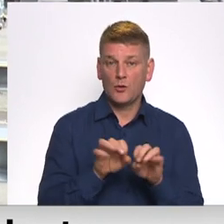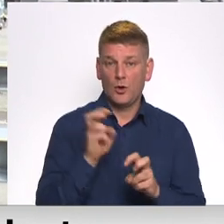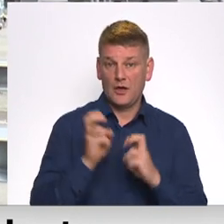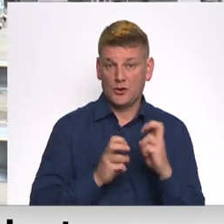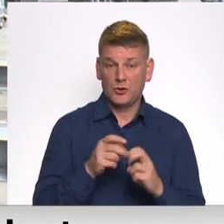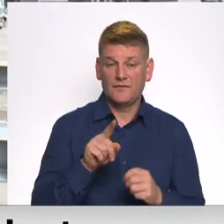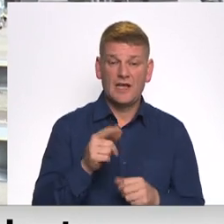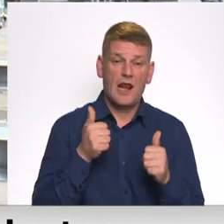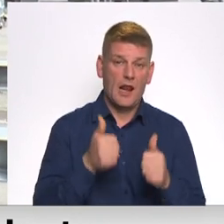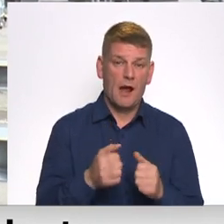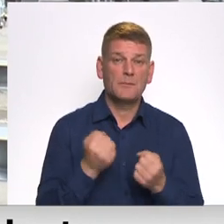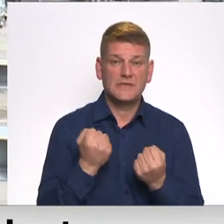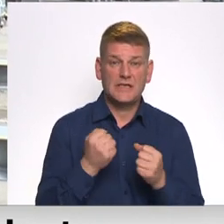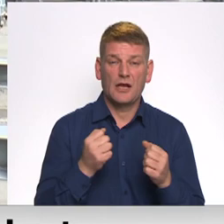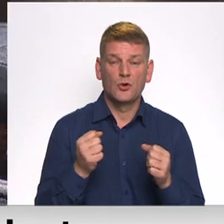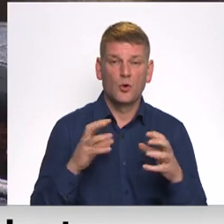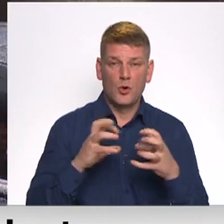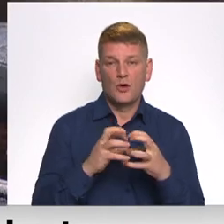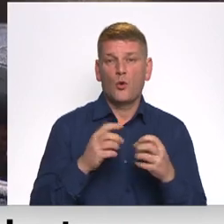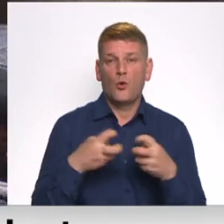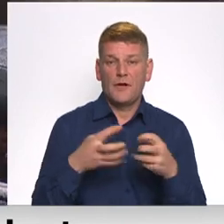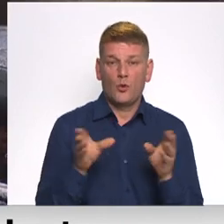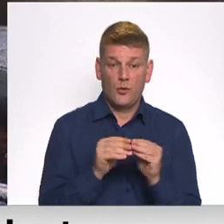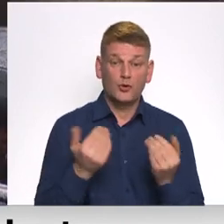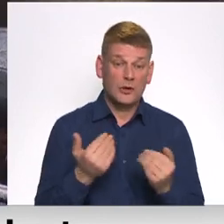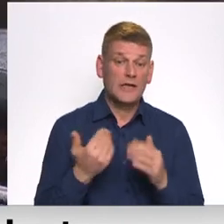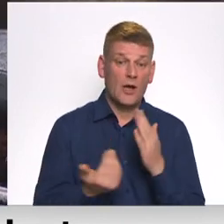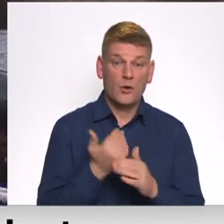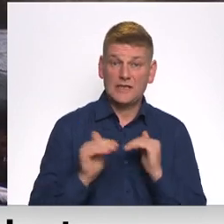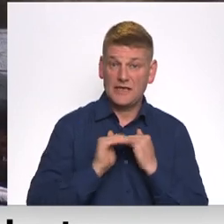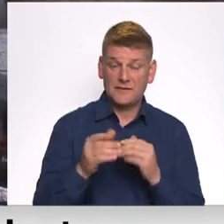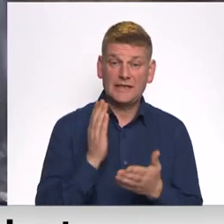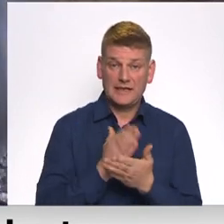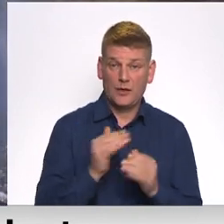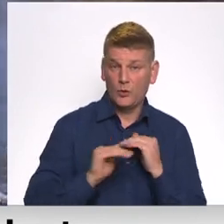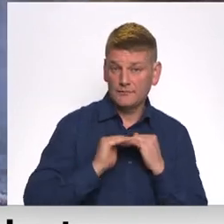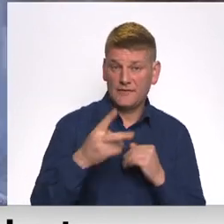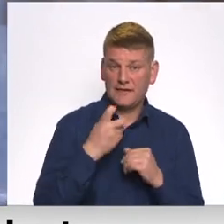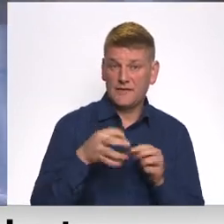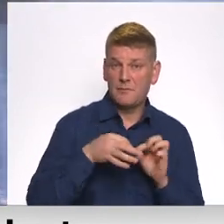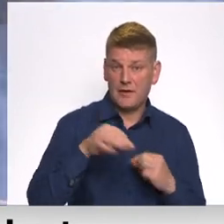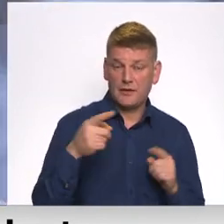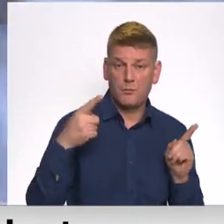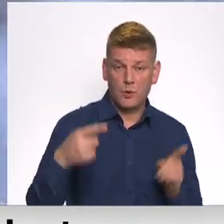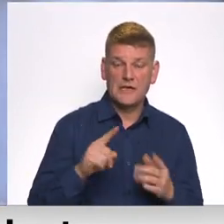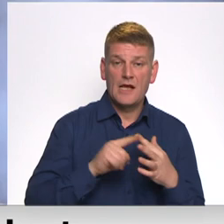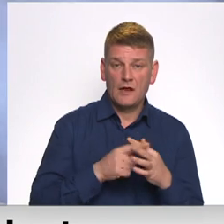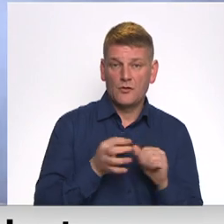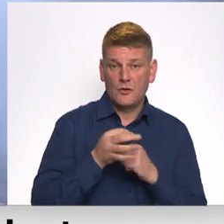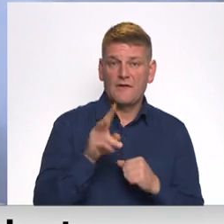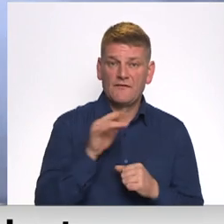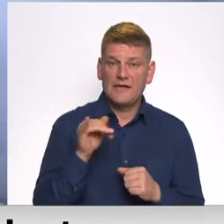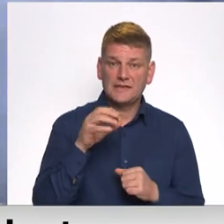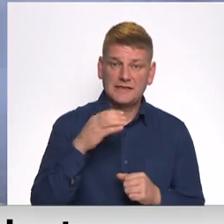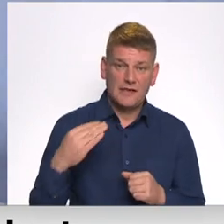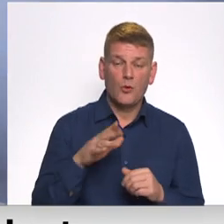Viņa diezgan arī labi satur tas gumiju kopā. Šodien jaunais asfalts tika uzlietas 200 metrus garā posmā Jelgavas novada vilcē